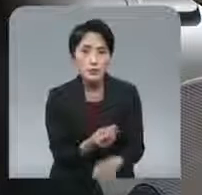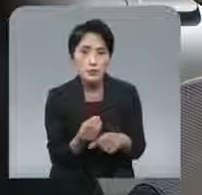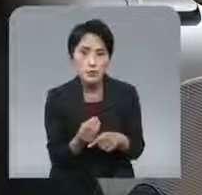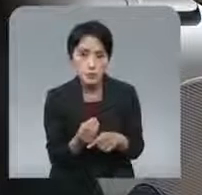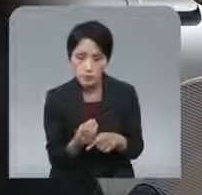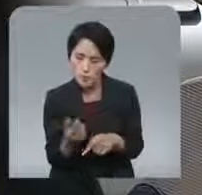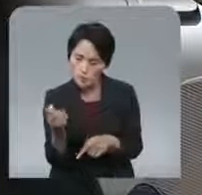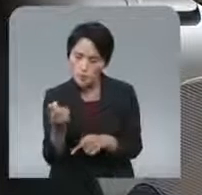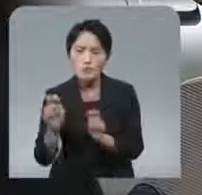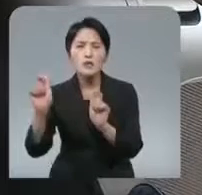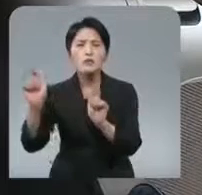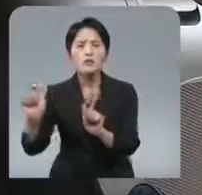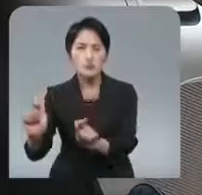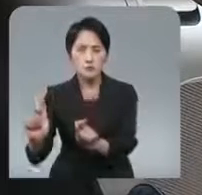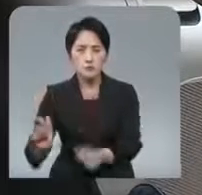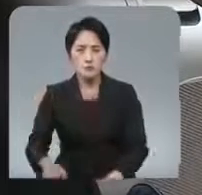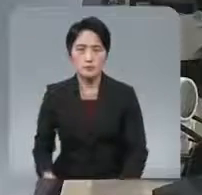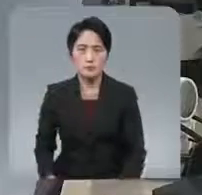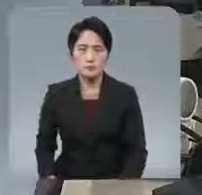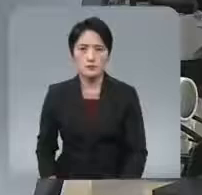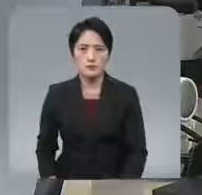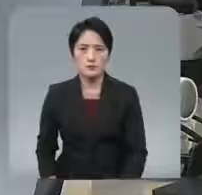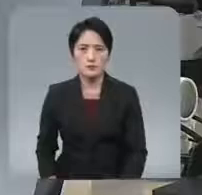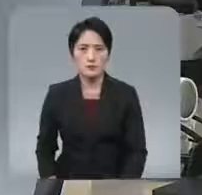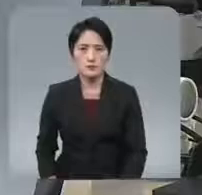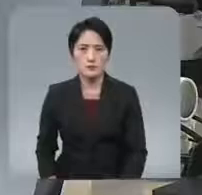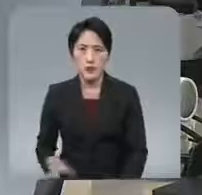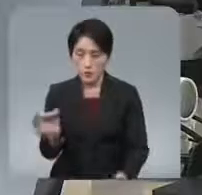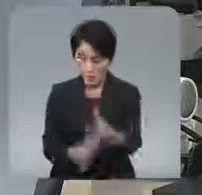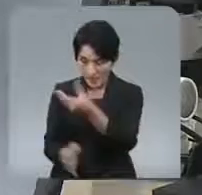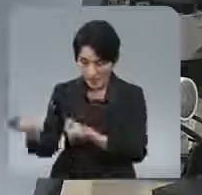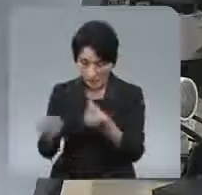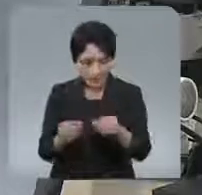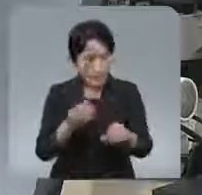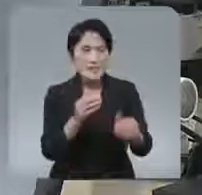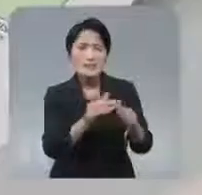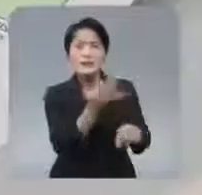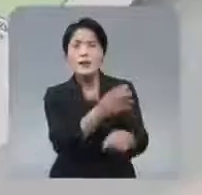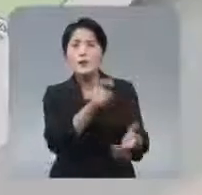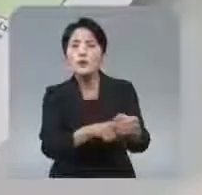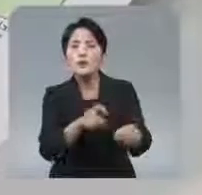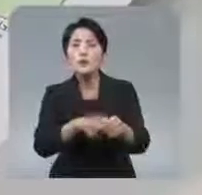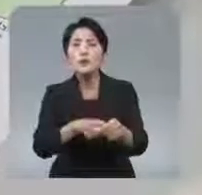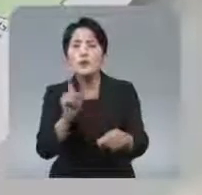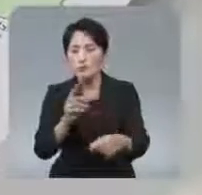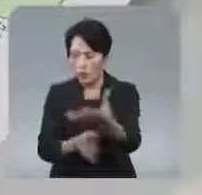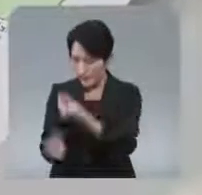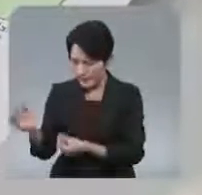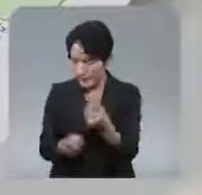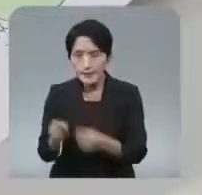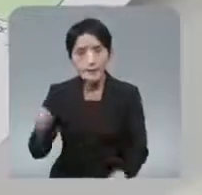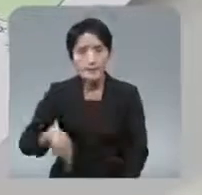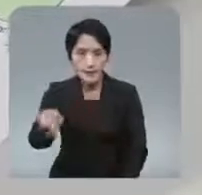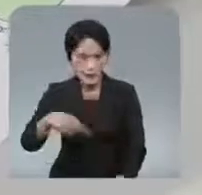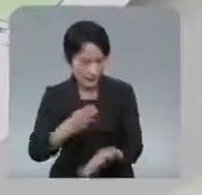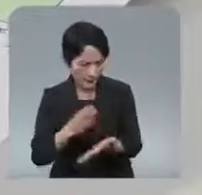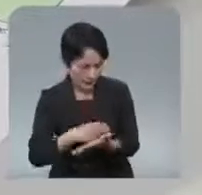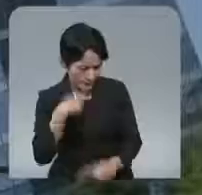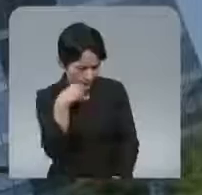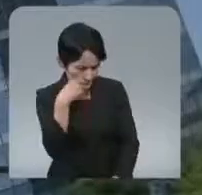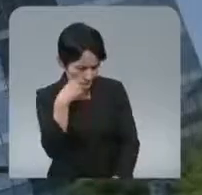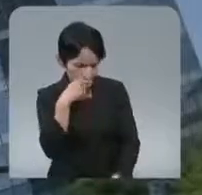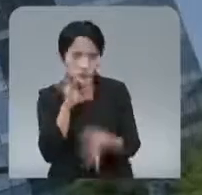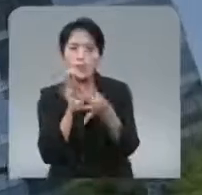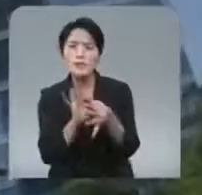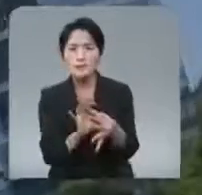là từ 5 đến 6 phần trăm như nợ tín dụng của gia đình là tổng số tiền một hộ gia đình vay từ ngân hàng Công ty bảo hiểm công ty cho thuê tài